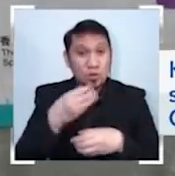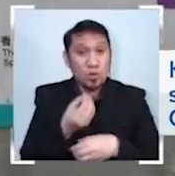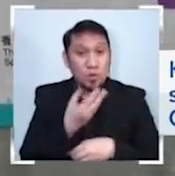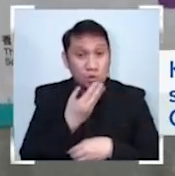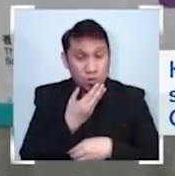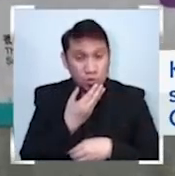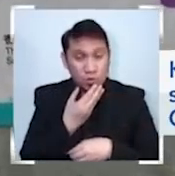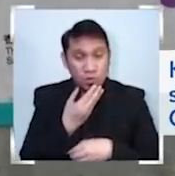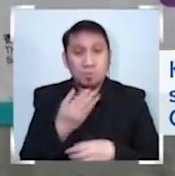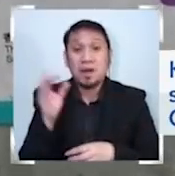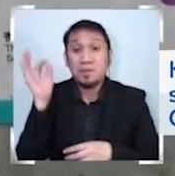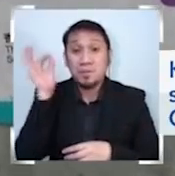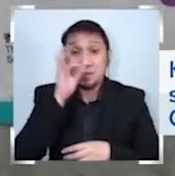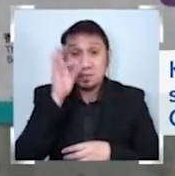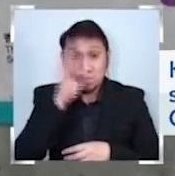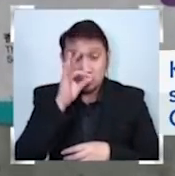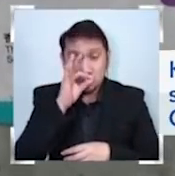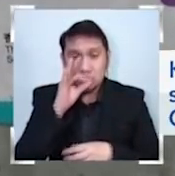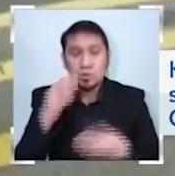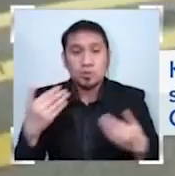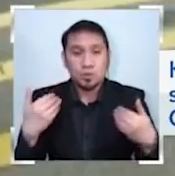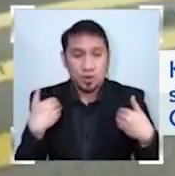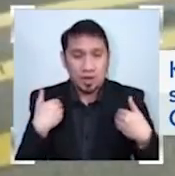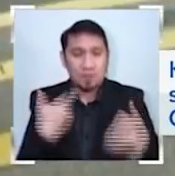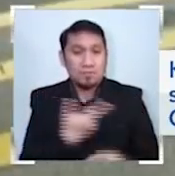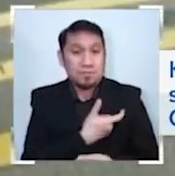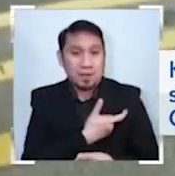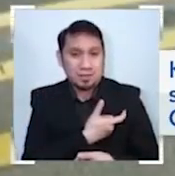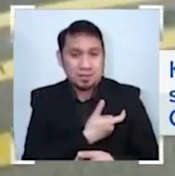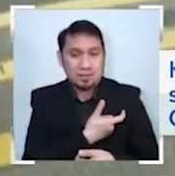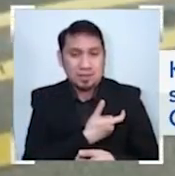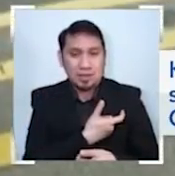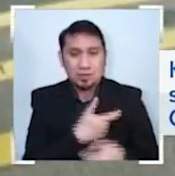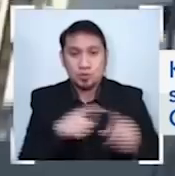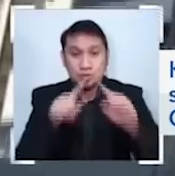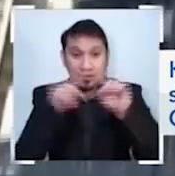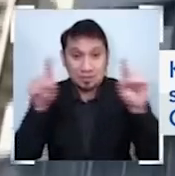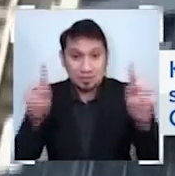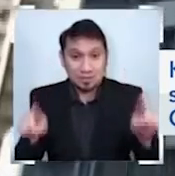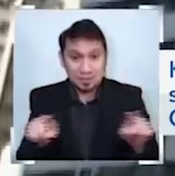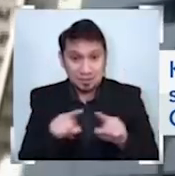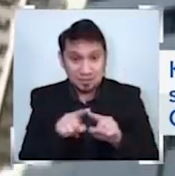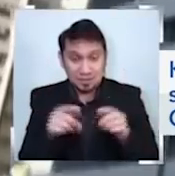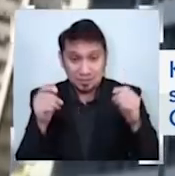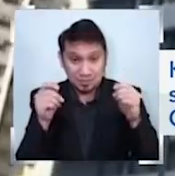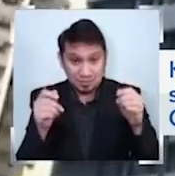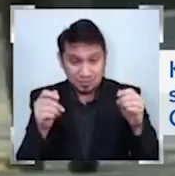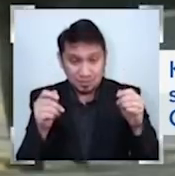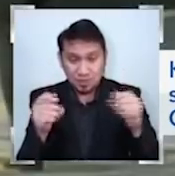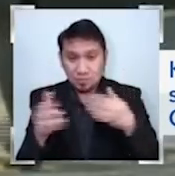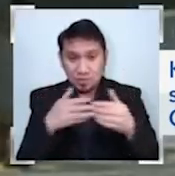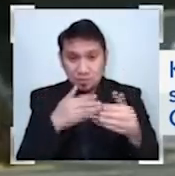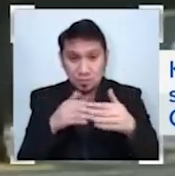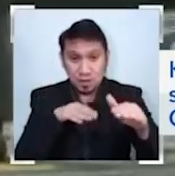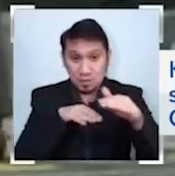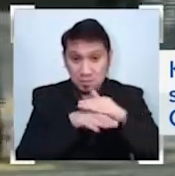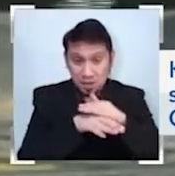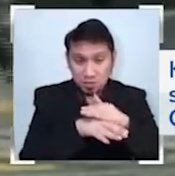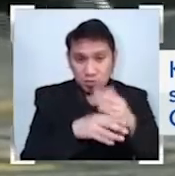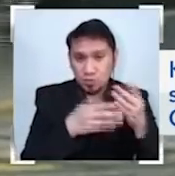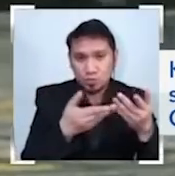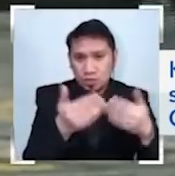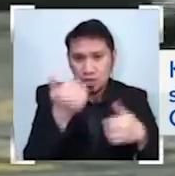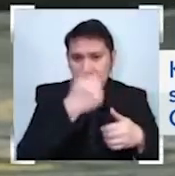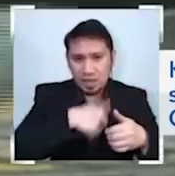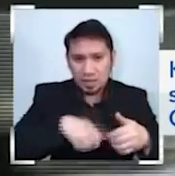Pilipino, na magkaroon ng vaccination pass bago makapasok sa anumang uri ng establishments. Sa March 1,